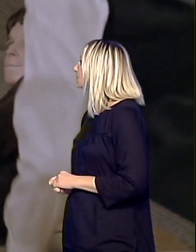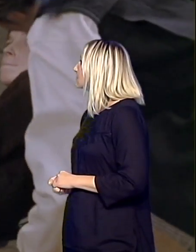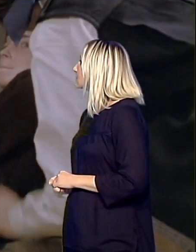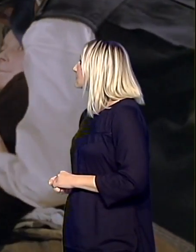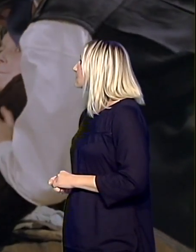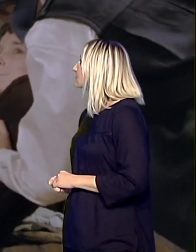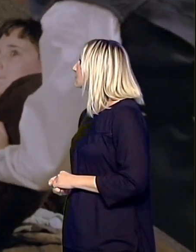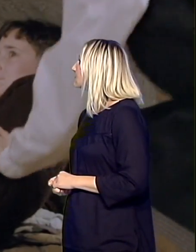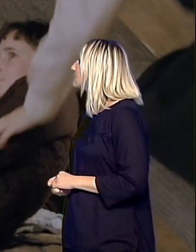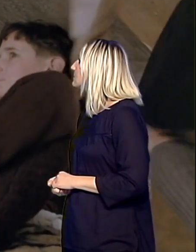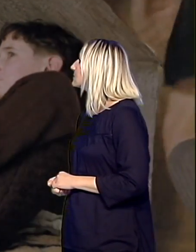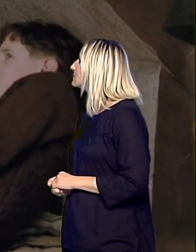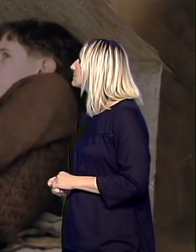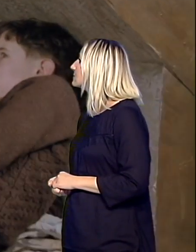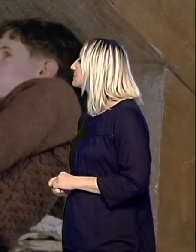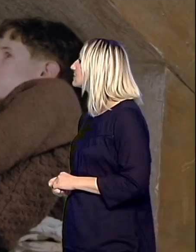later. See you, Christy.